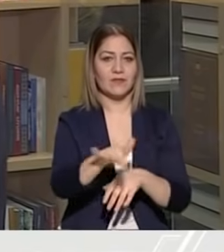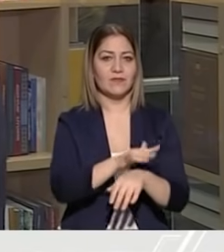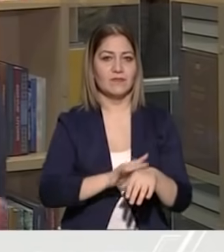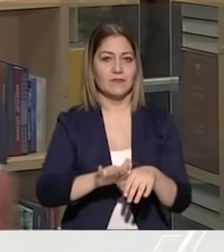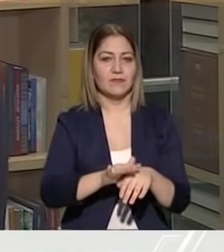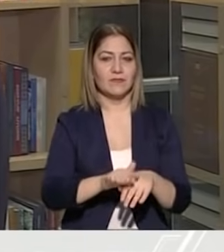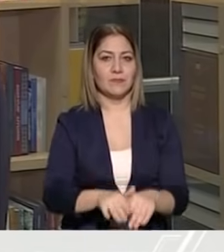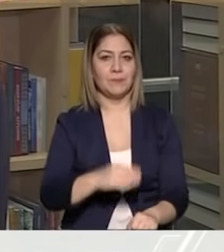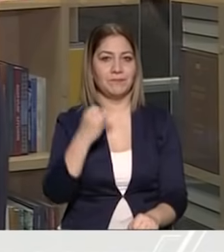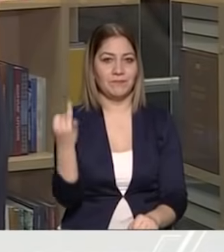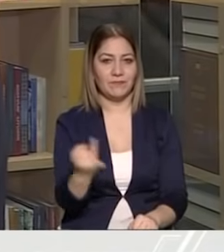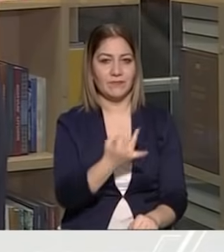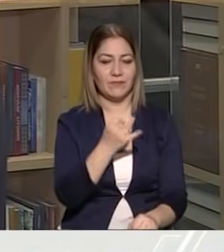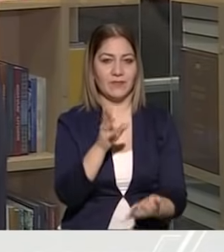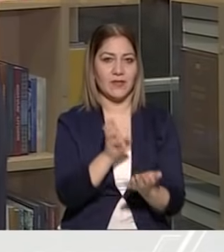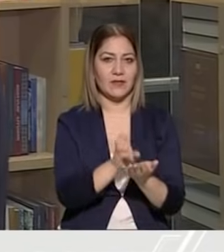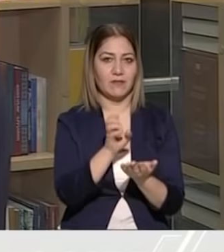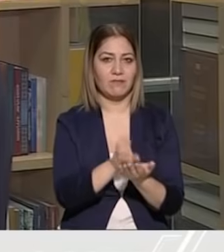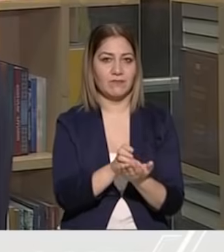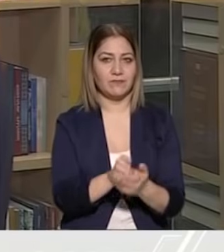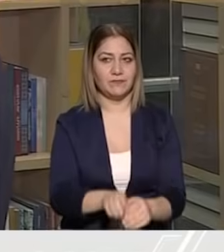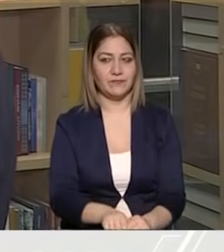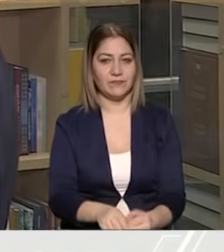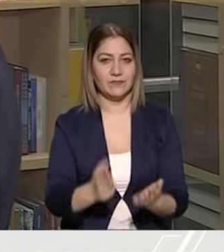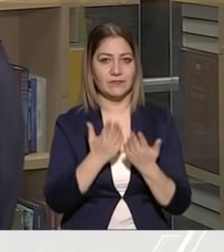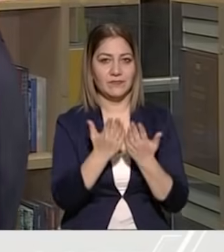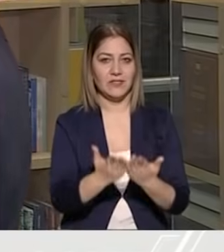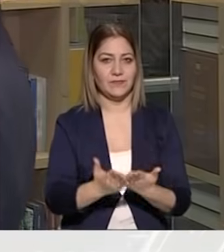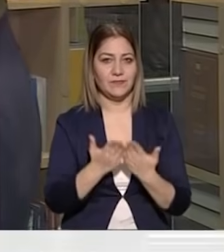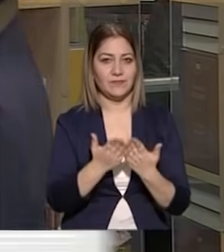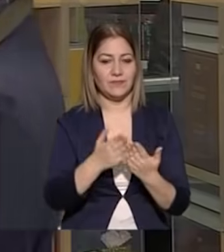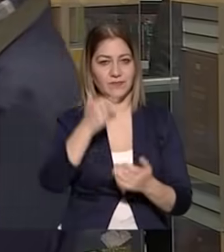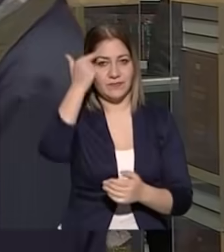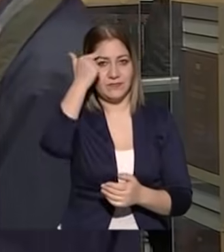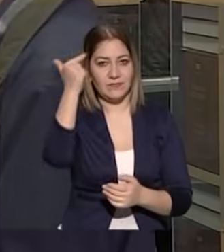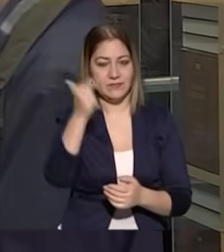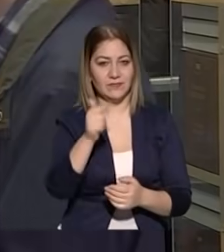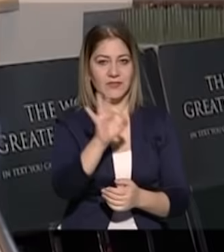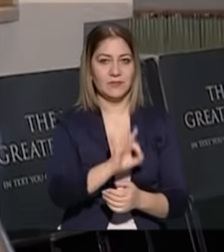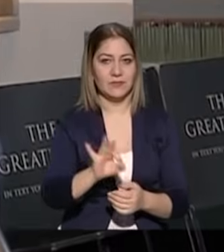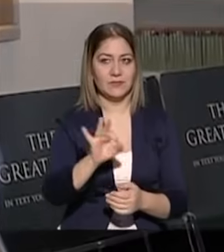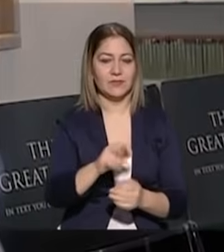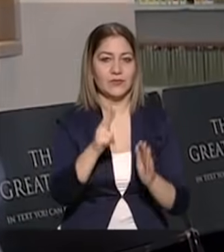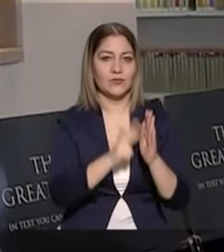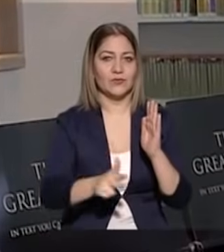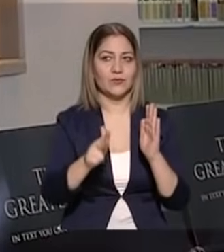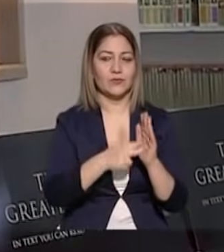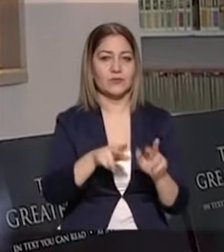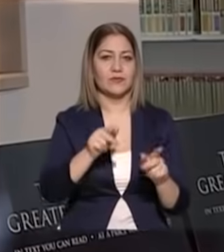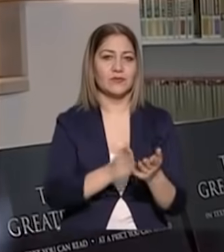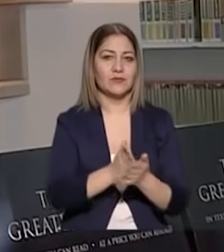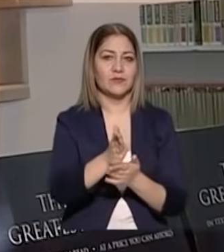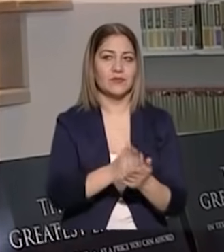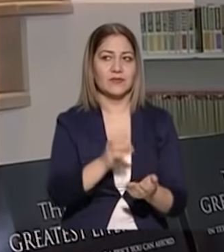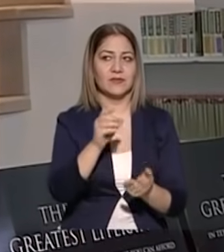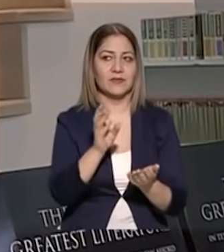սա հետաքրքրություն է գրքի ընթերցանության գիտելիքի նկատմամբ։ 88 տարվա պատմություն